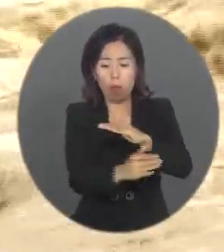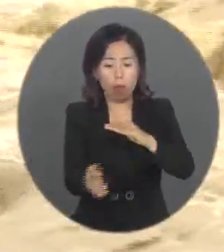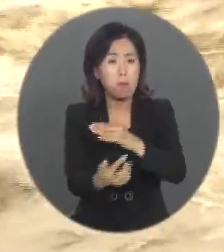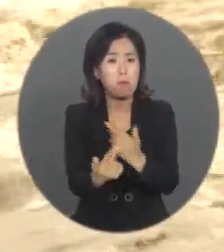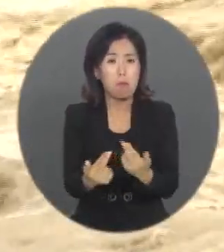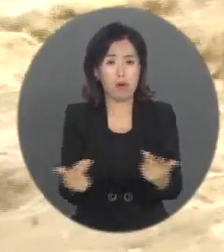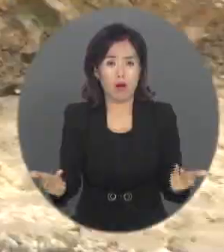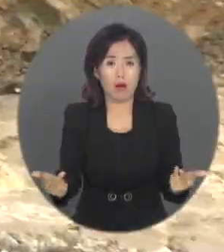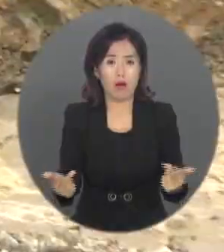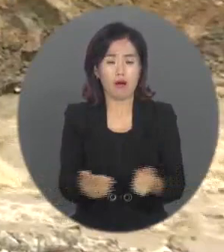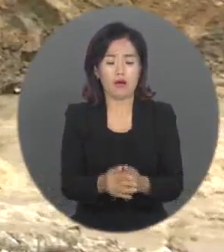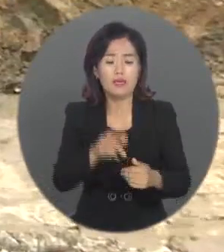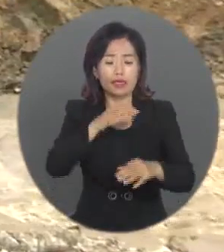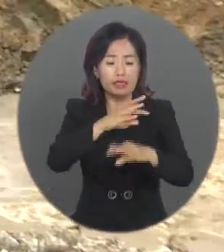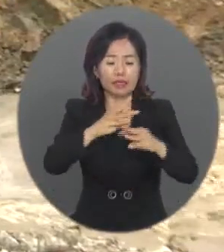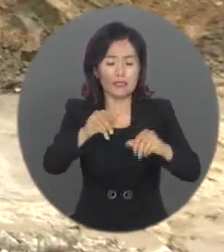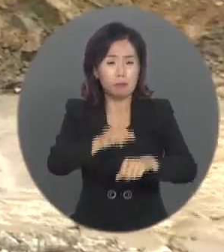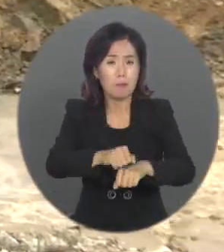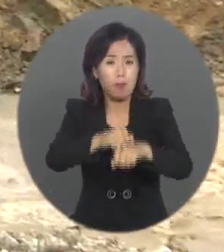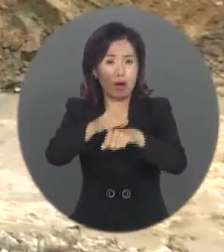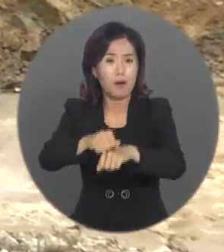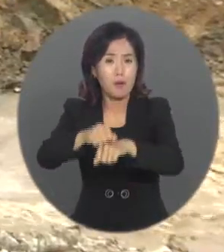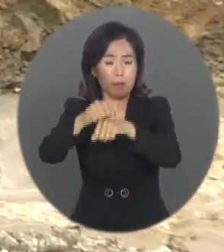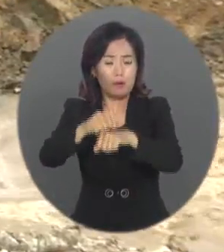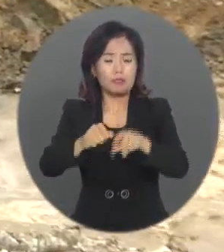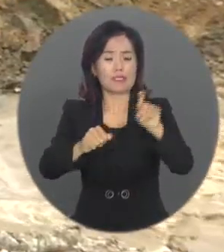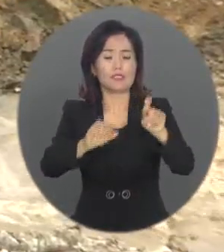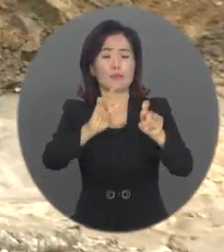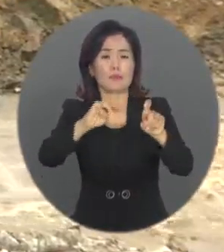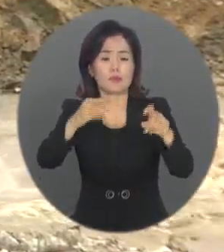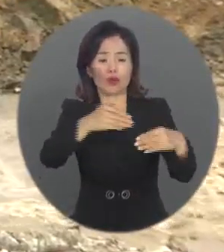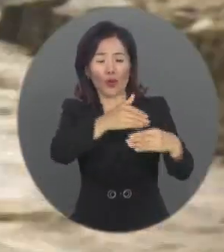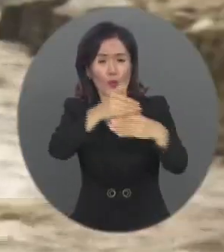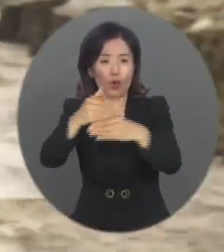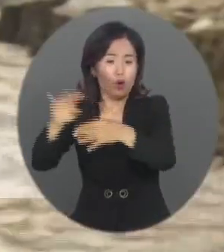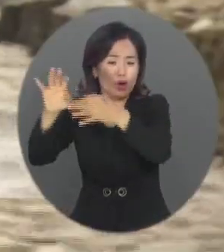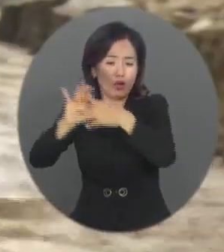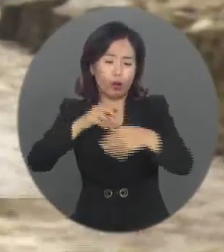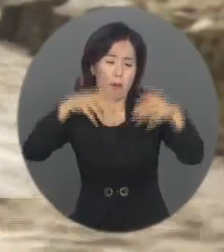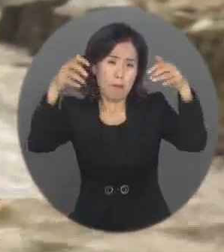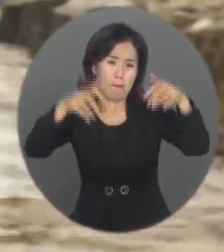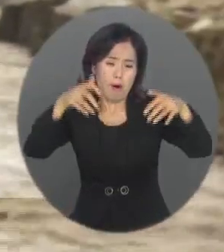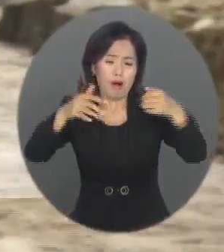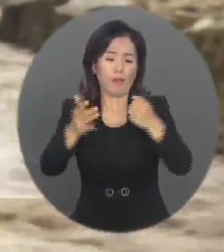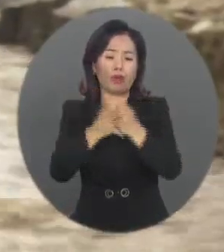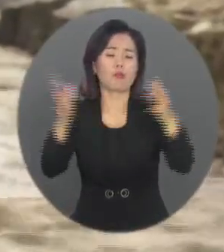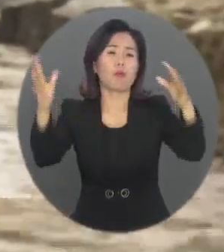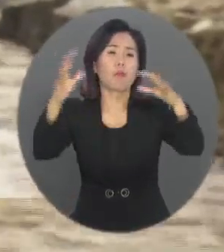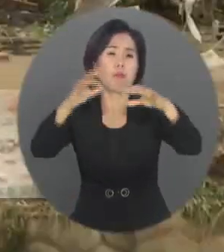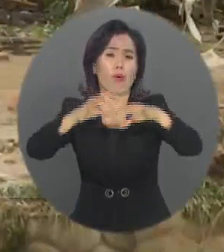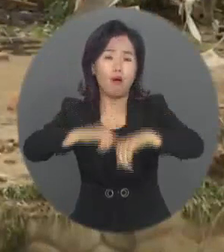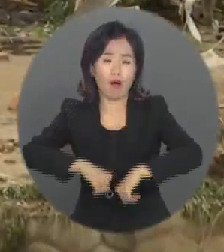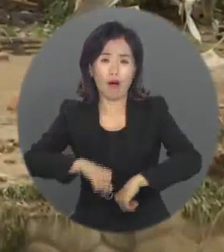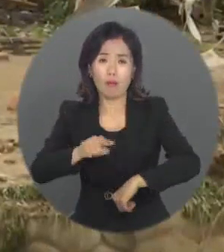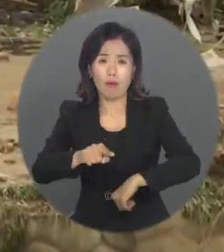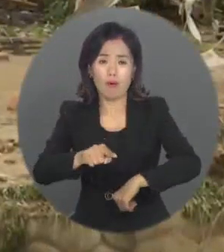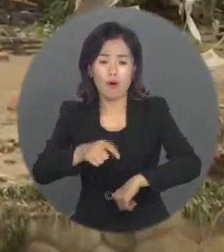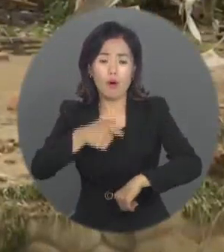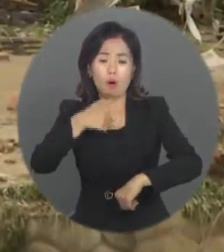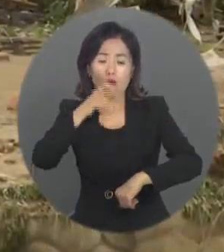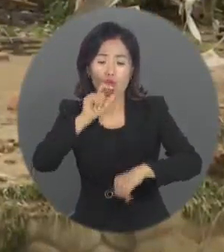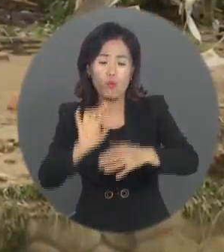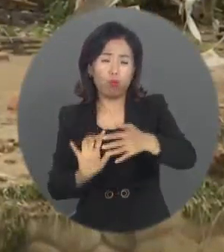비었습니다. 흙을 쌓아 만든 10m 높이의 제방이 계속되는 폭우에 붕괴된 겁니다. 터져나온